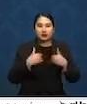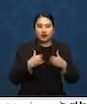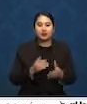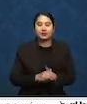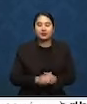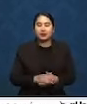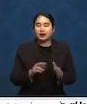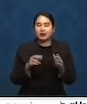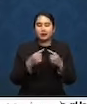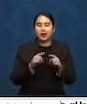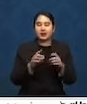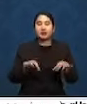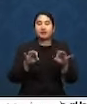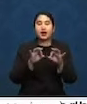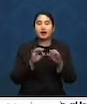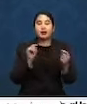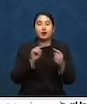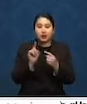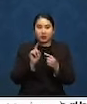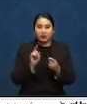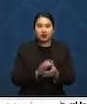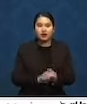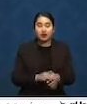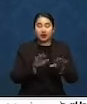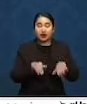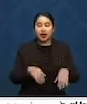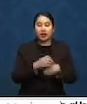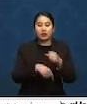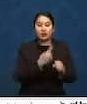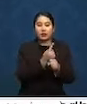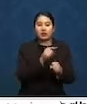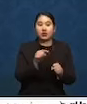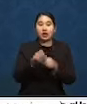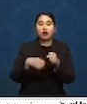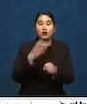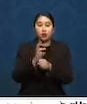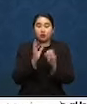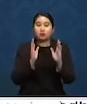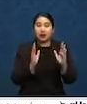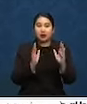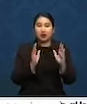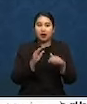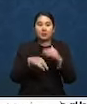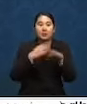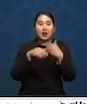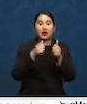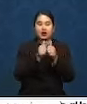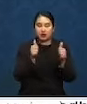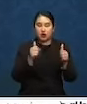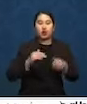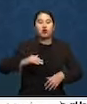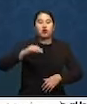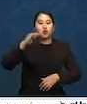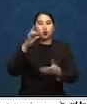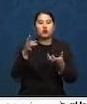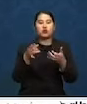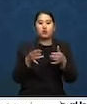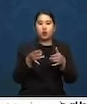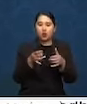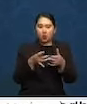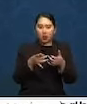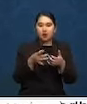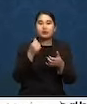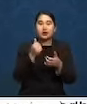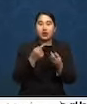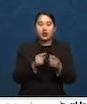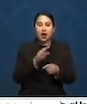แต่นั่นไม่สำคัญเท่ากับการลงทุนว่าเด็กเนี่ย 1-6ขวบถ้าลงทุนดีเนี่ยท่านประธานจะเติบโตเป็นผู้ใหญ่ที่มีคุณภาพถ้าลงทุนไม่ดีก็